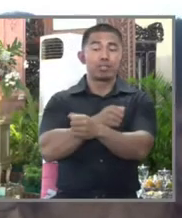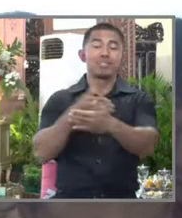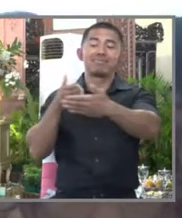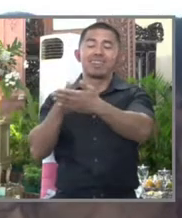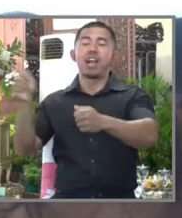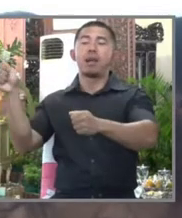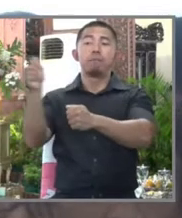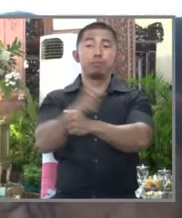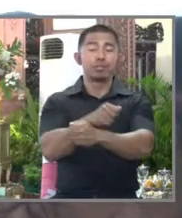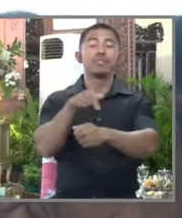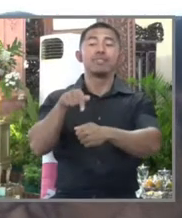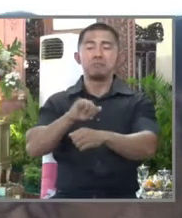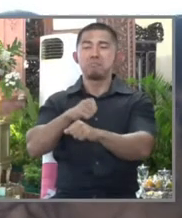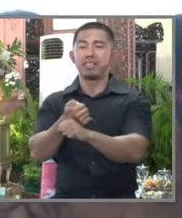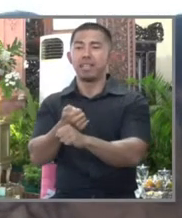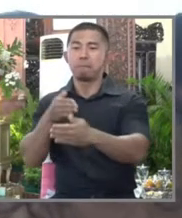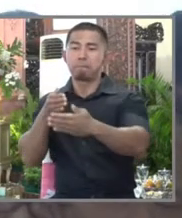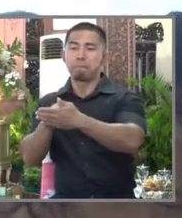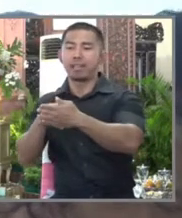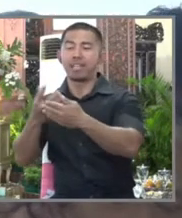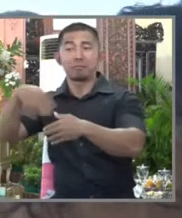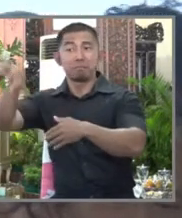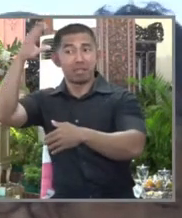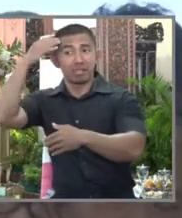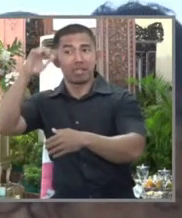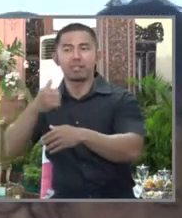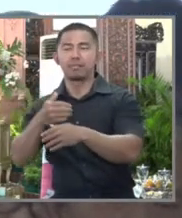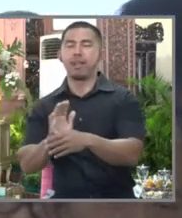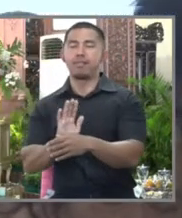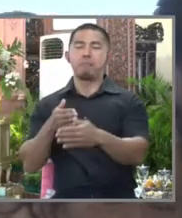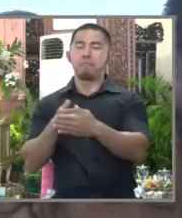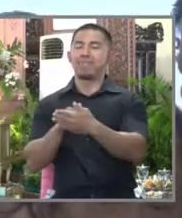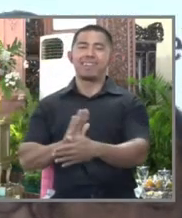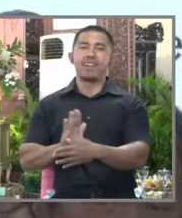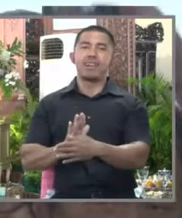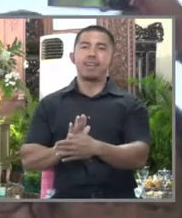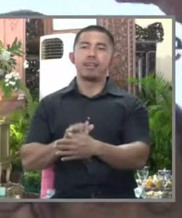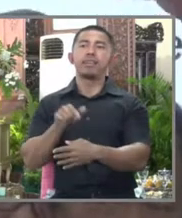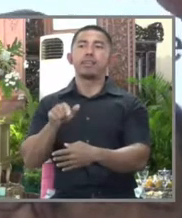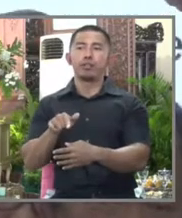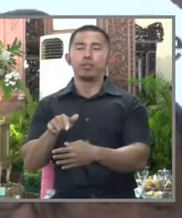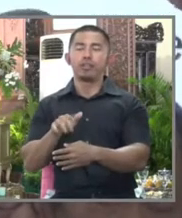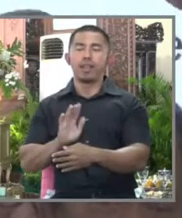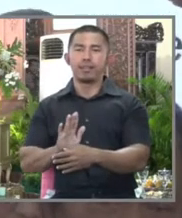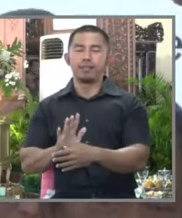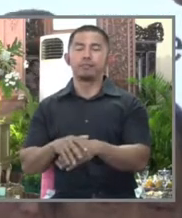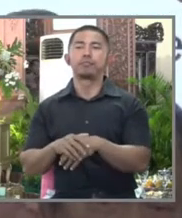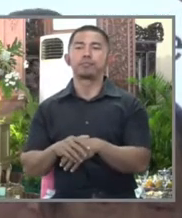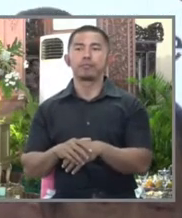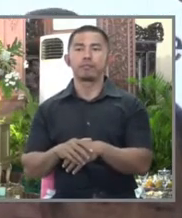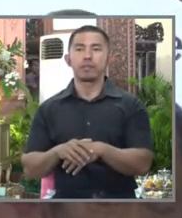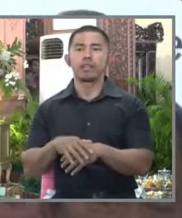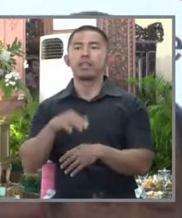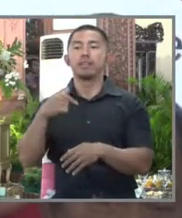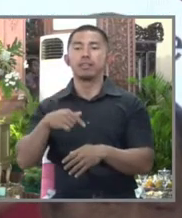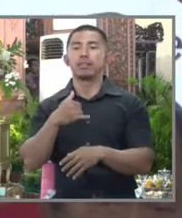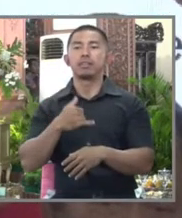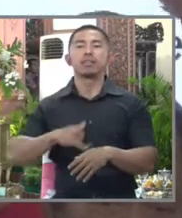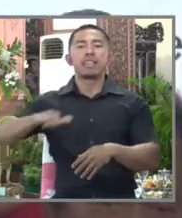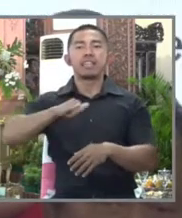sehingga sebenarnya batas wilayah pemerintahan itu borderless. Nggak ada. Itu fata morgana. Kita NKRI loh